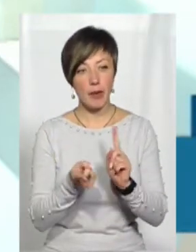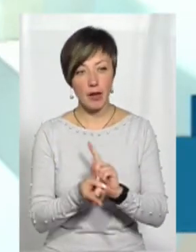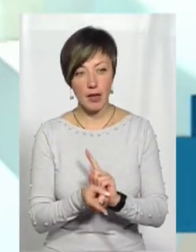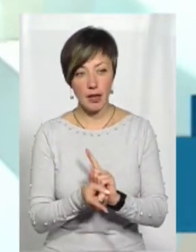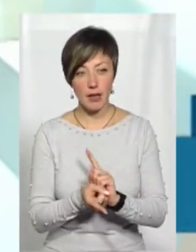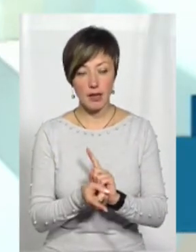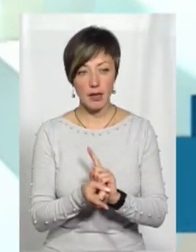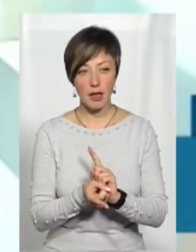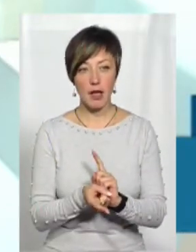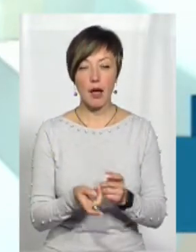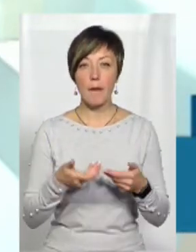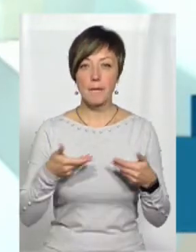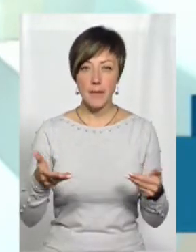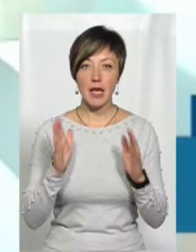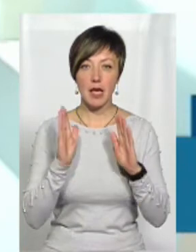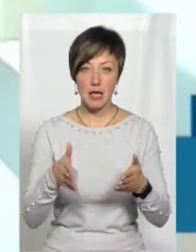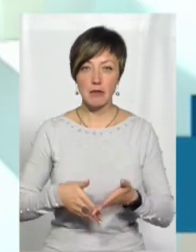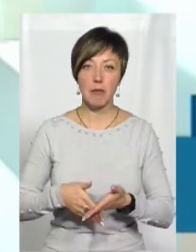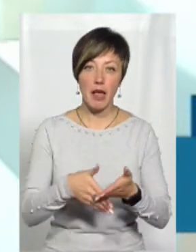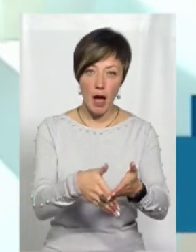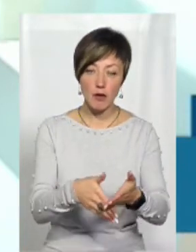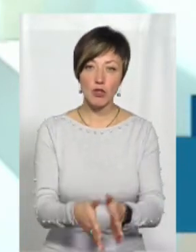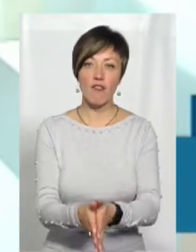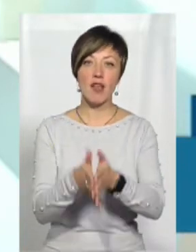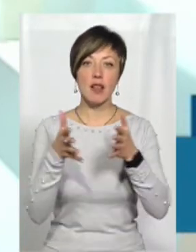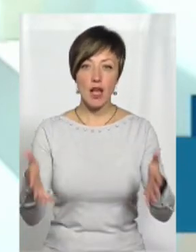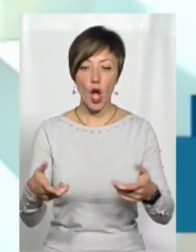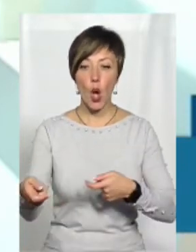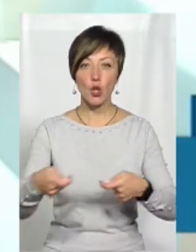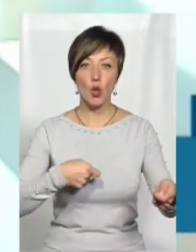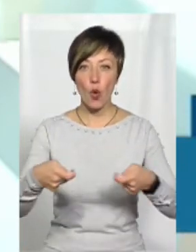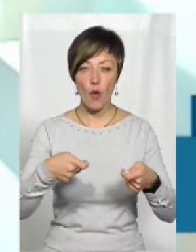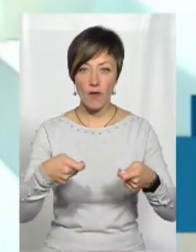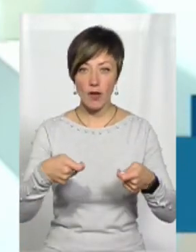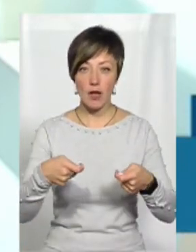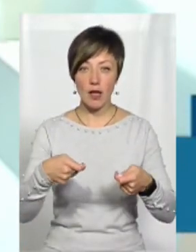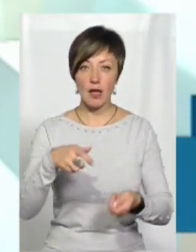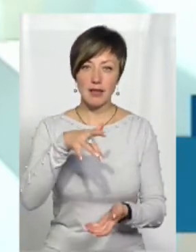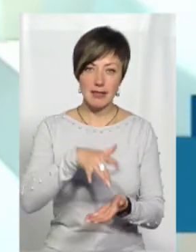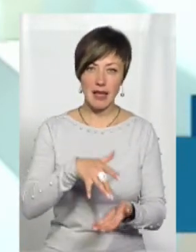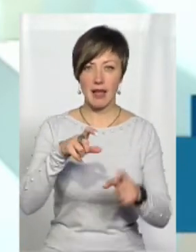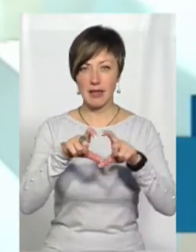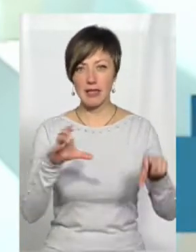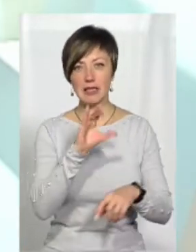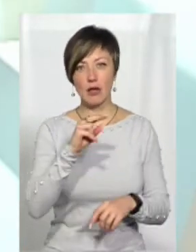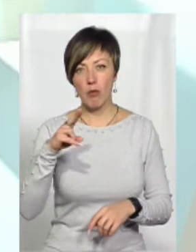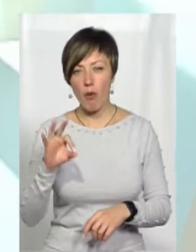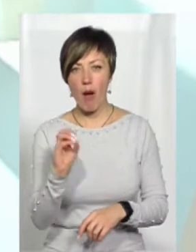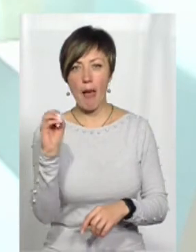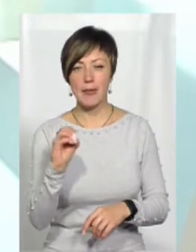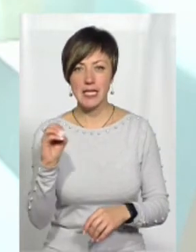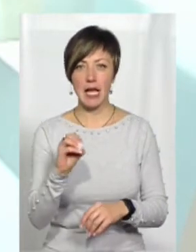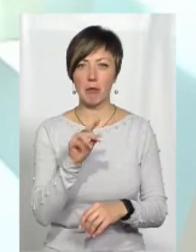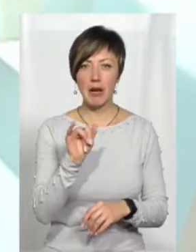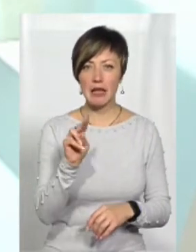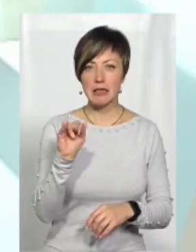ми сприятимемо тому, щоб великі торгові марки, великі торгові епіцентри, сільпо, принципи,